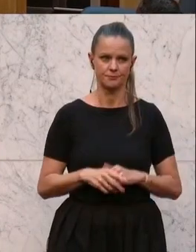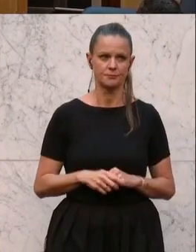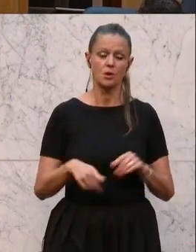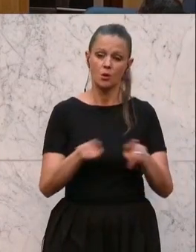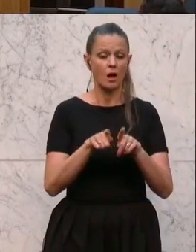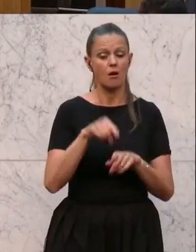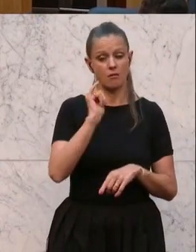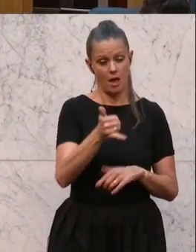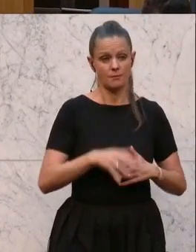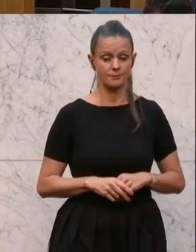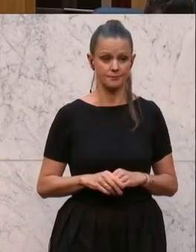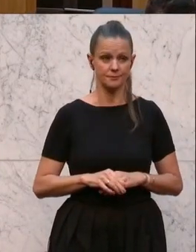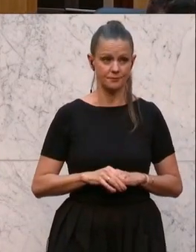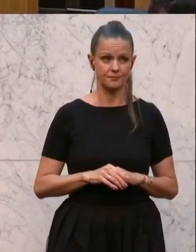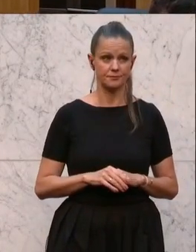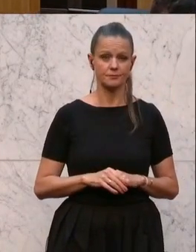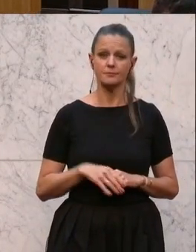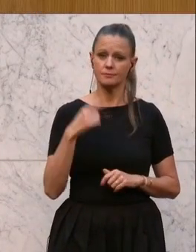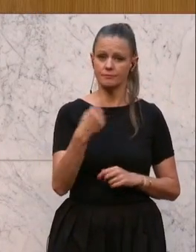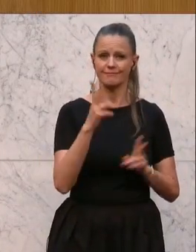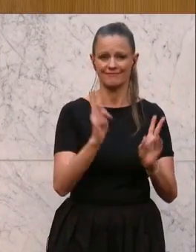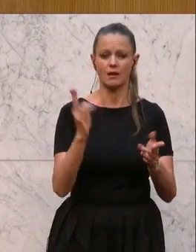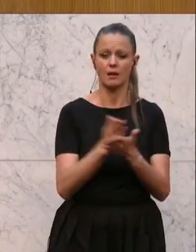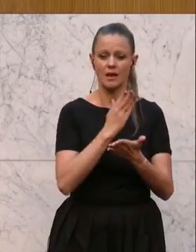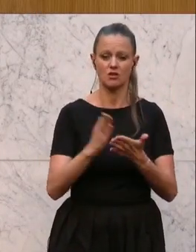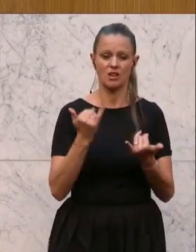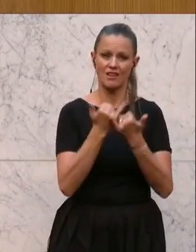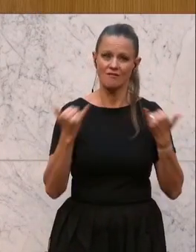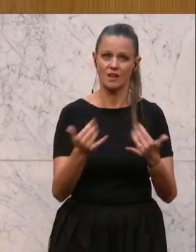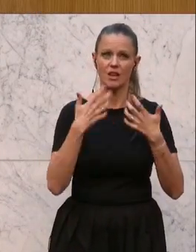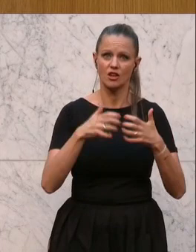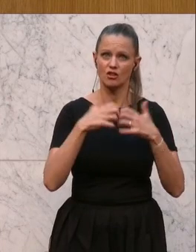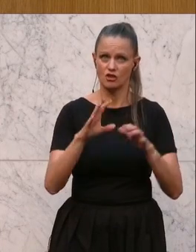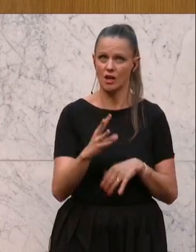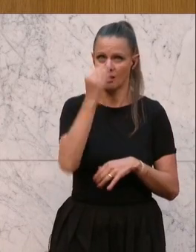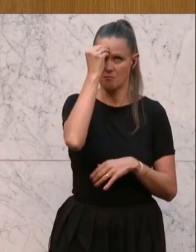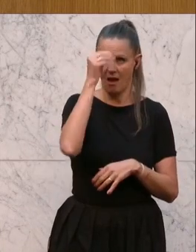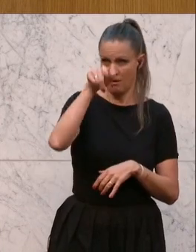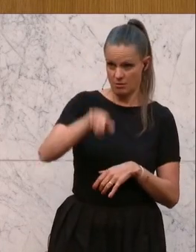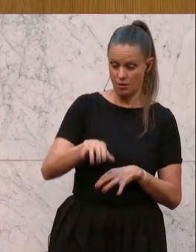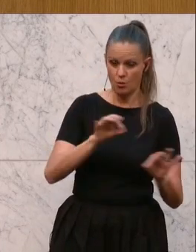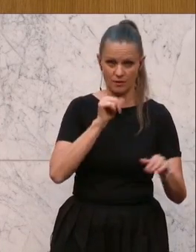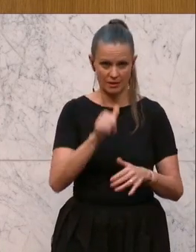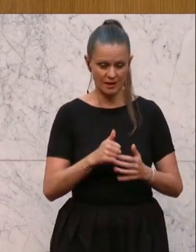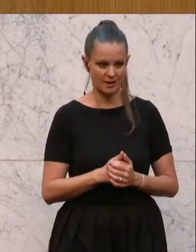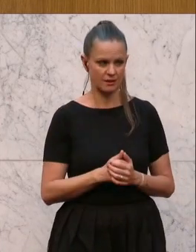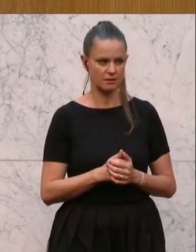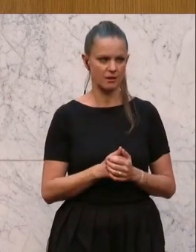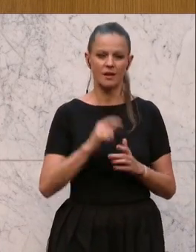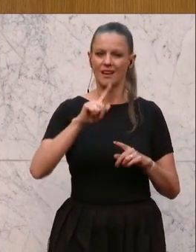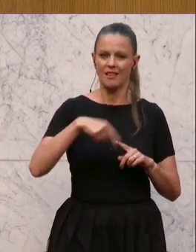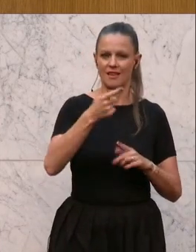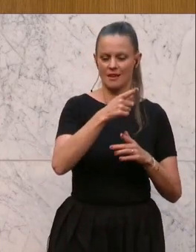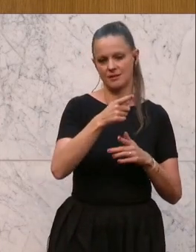Und ja, Sie können entscheiden, wie Sie in die Geschichte eingehen, weil ich glaube, es ist ziemlich klar, dass Sie nach der nächsten